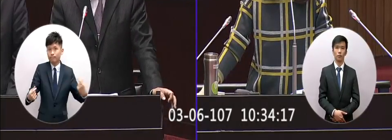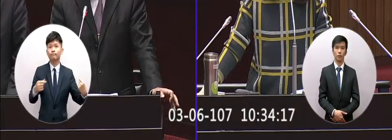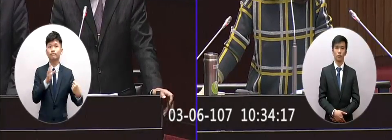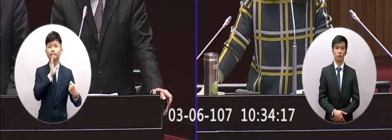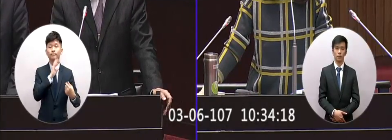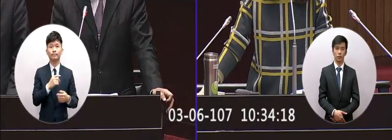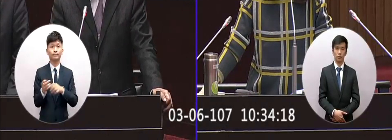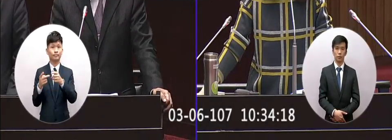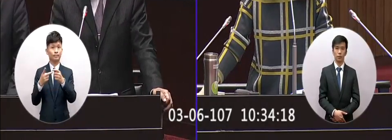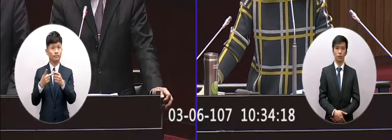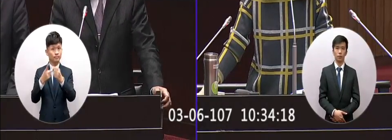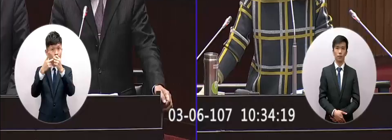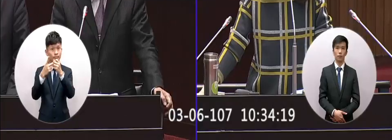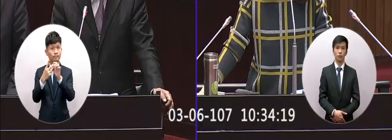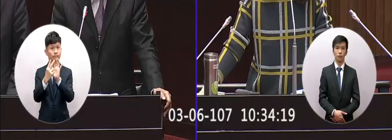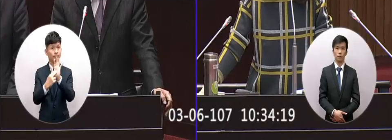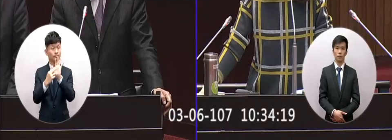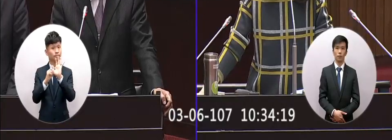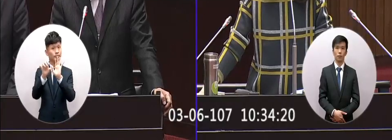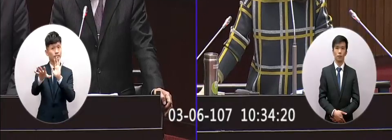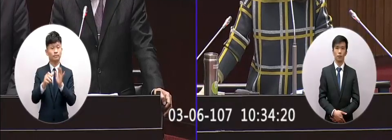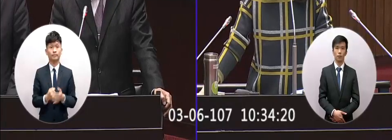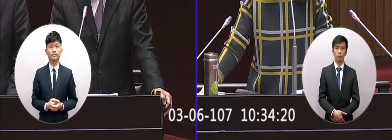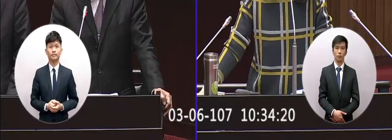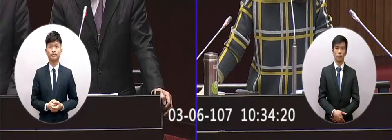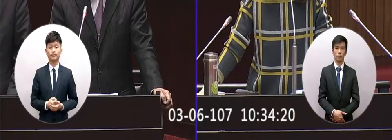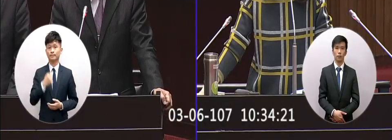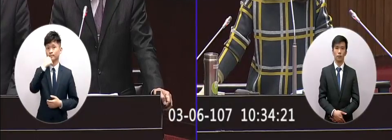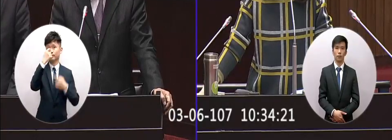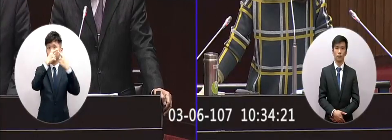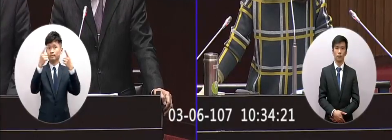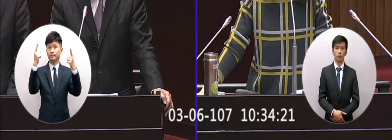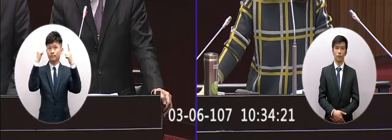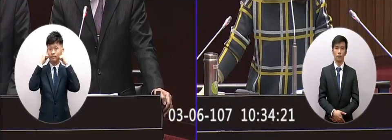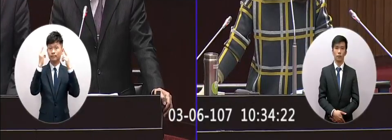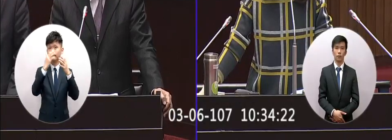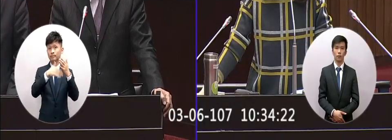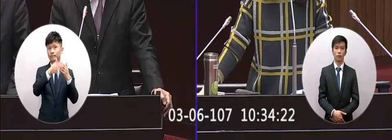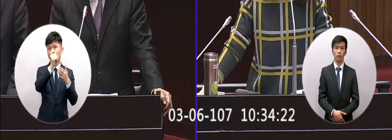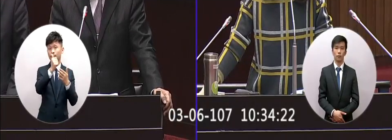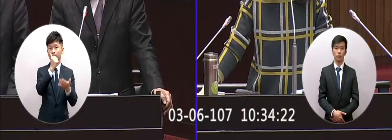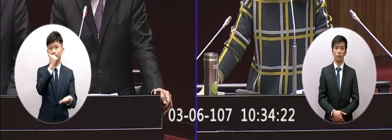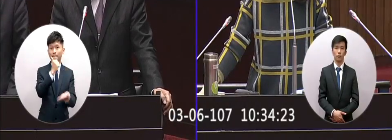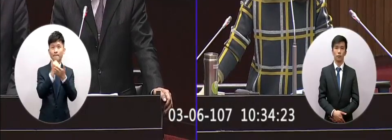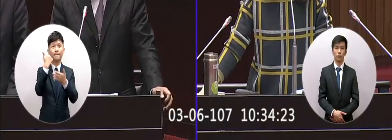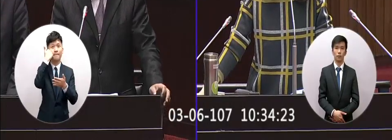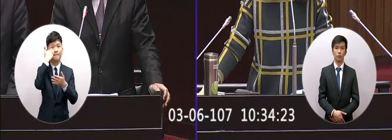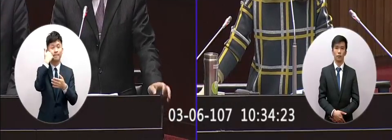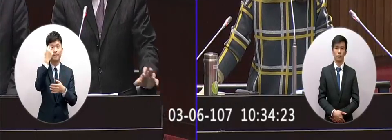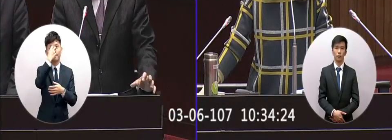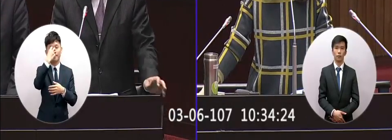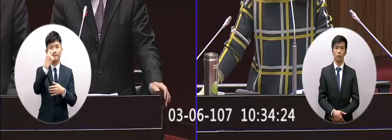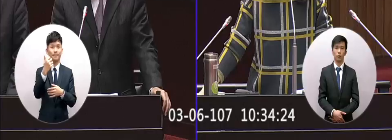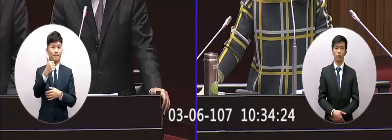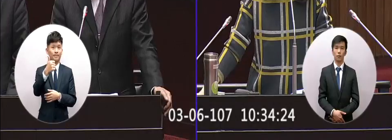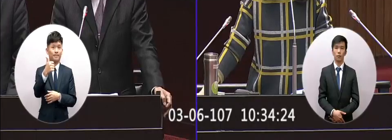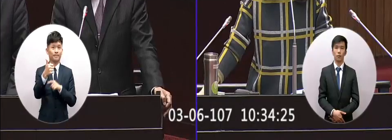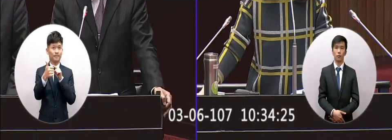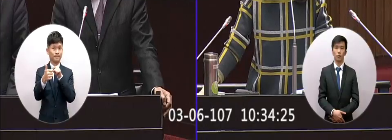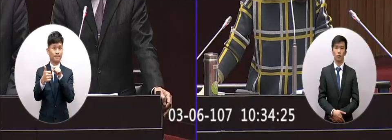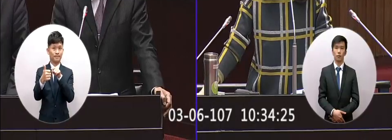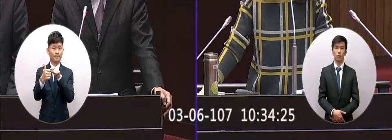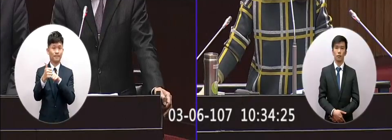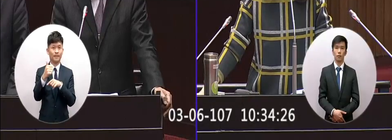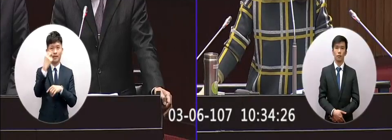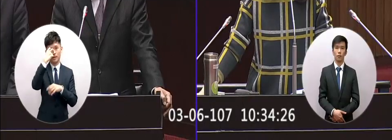是跟委员来说明的我想对于台大校长当选人管教授这边那么因为